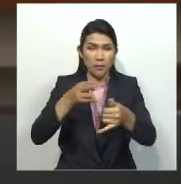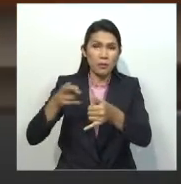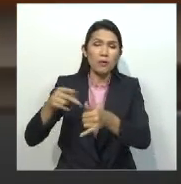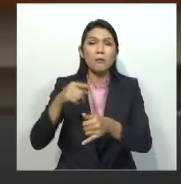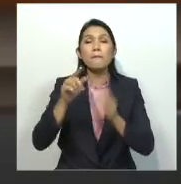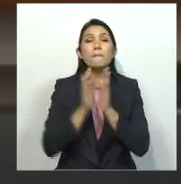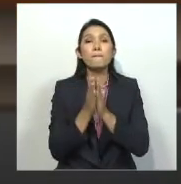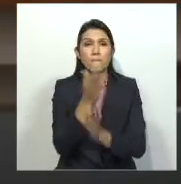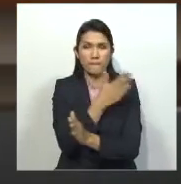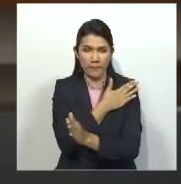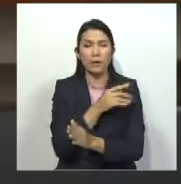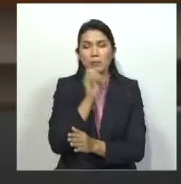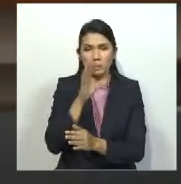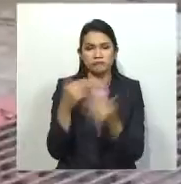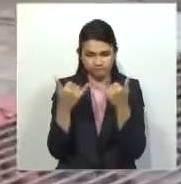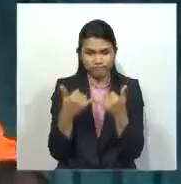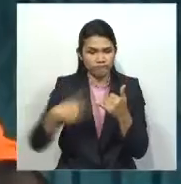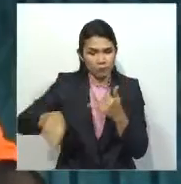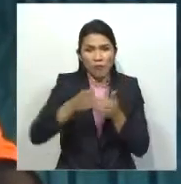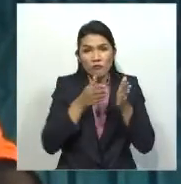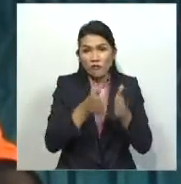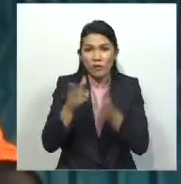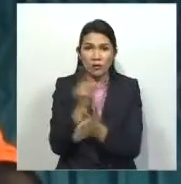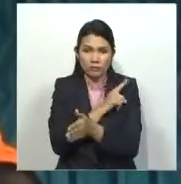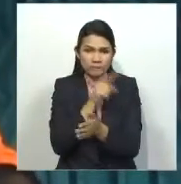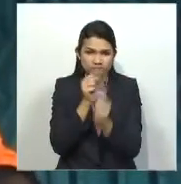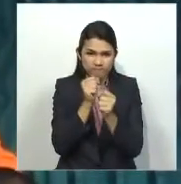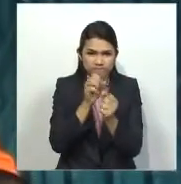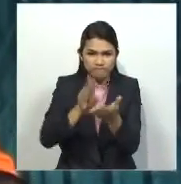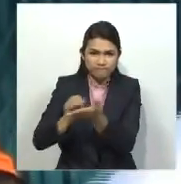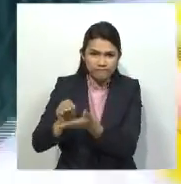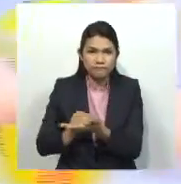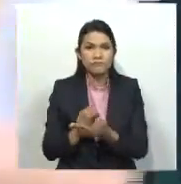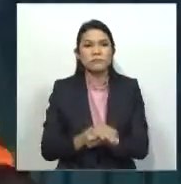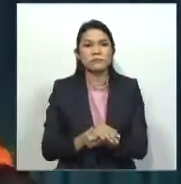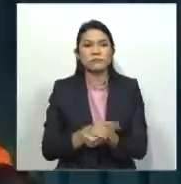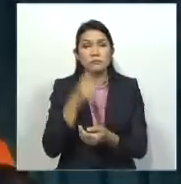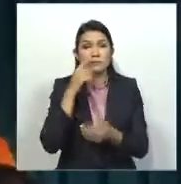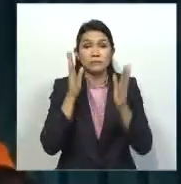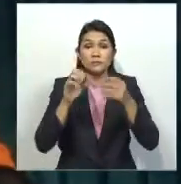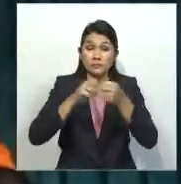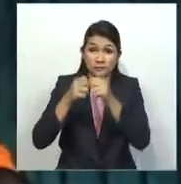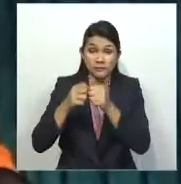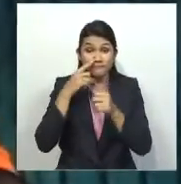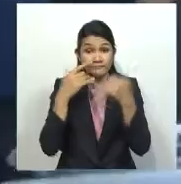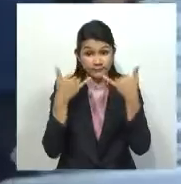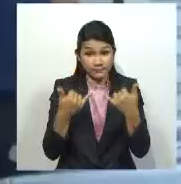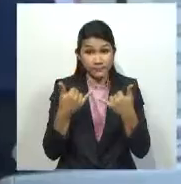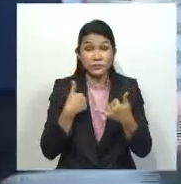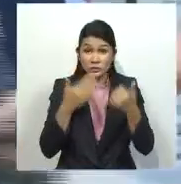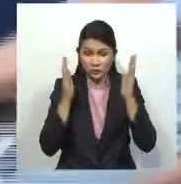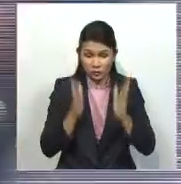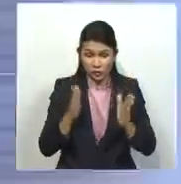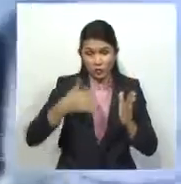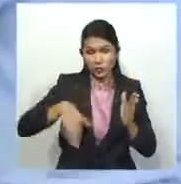ำลังพยายามอย่างเต็มที่ในส่วนของการประมวลจากความเคลื่อนไหวของกลุ่มผู้ก่อเหตุในพื้นที่ตอนนี้ทางเจ้าหน้